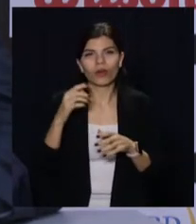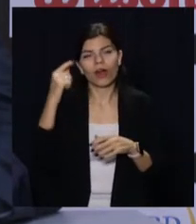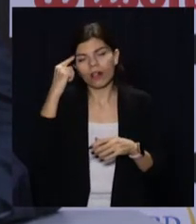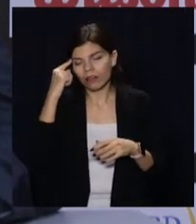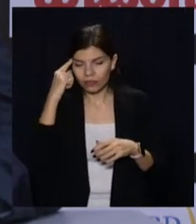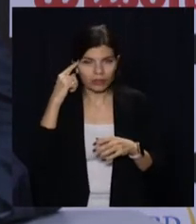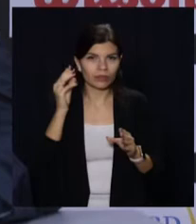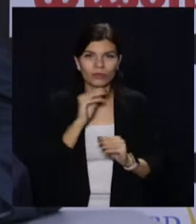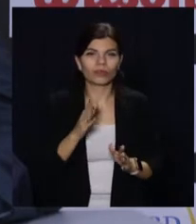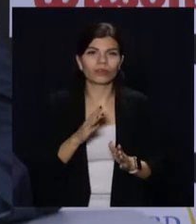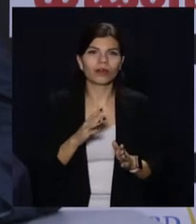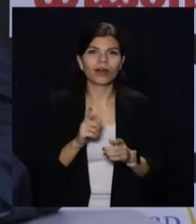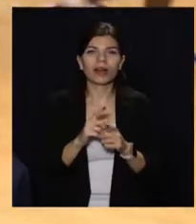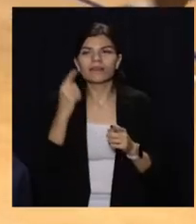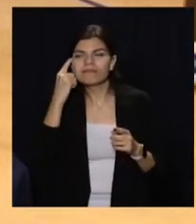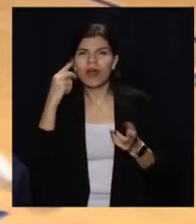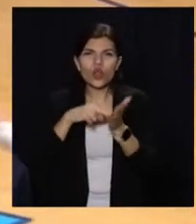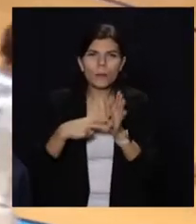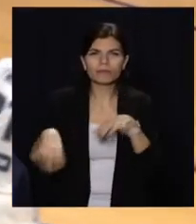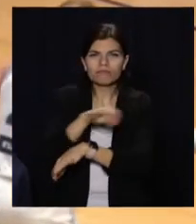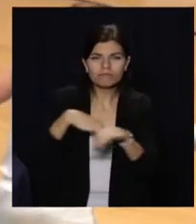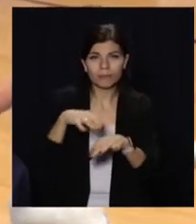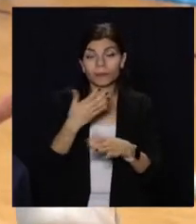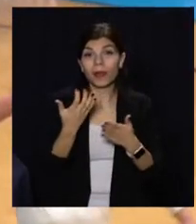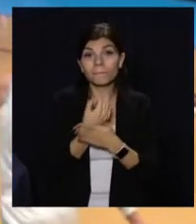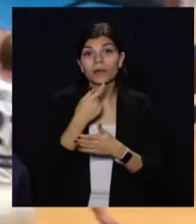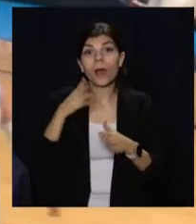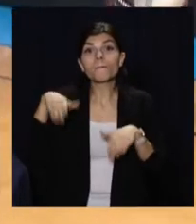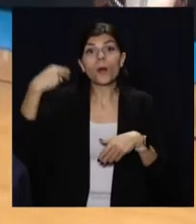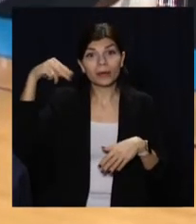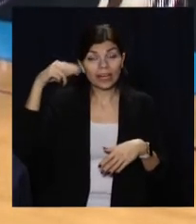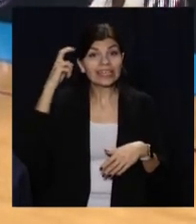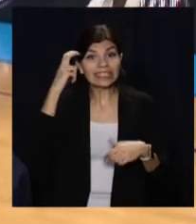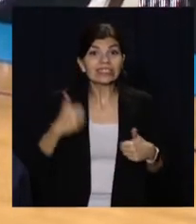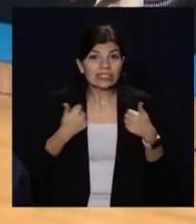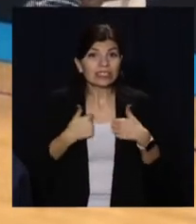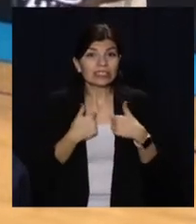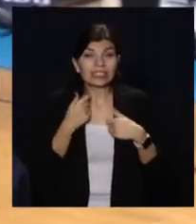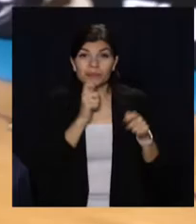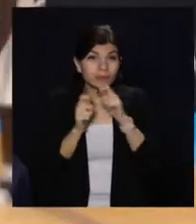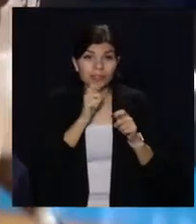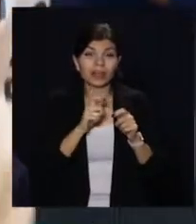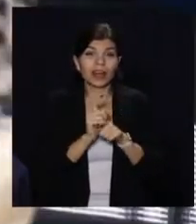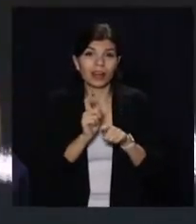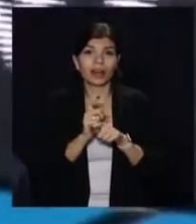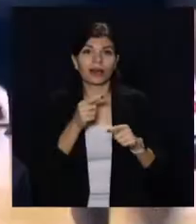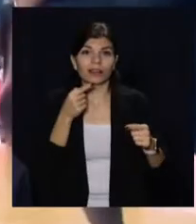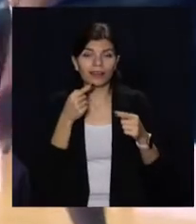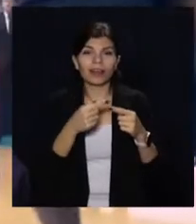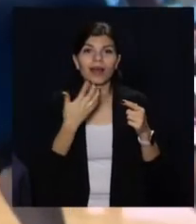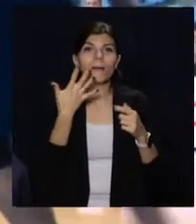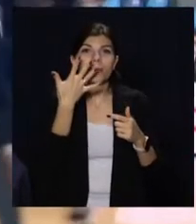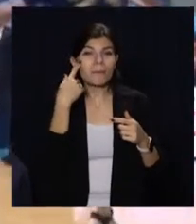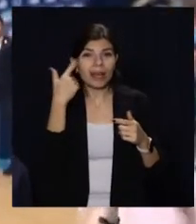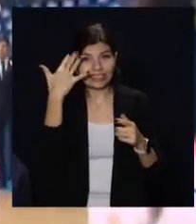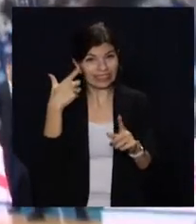готовы, с комбинациями. Після перерви киянам вдавалося наблизитися до суперника та скоротити відстань до 5